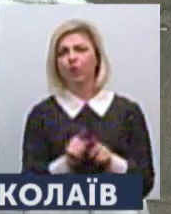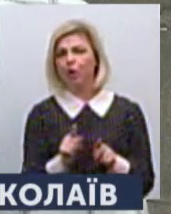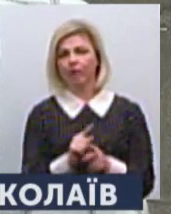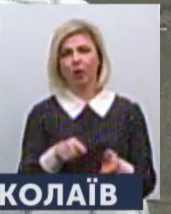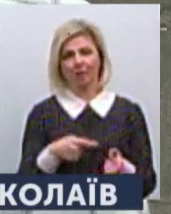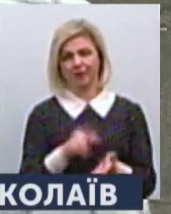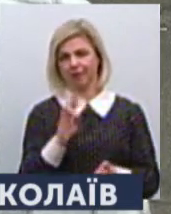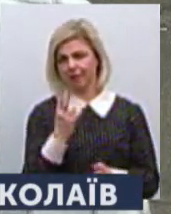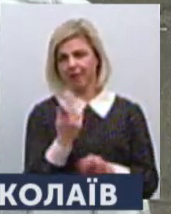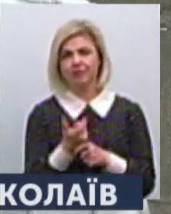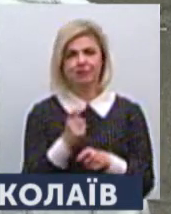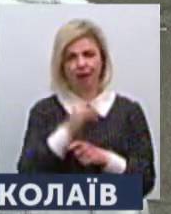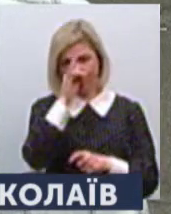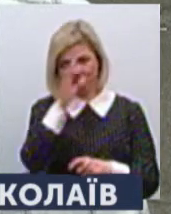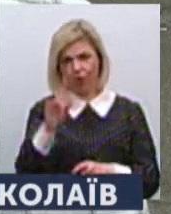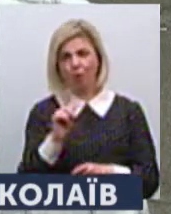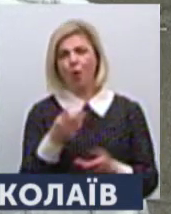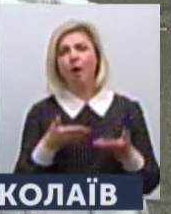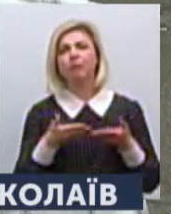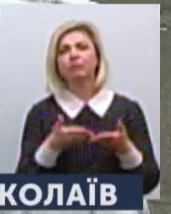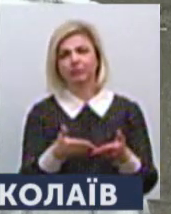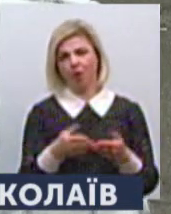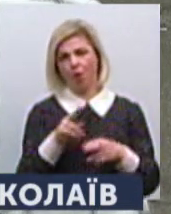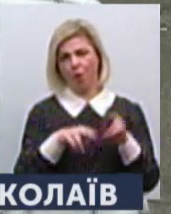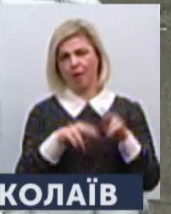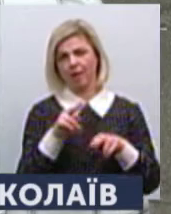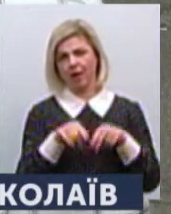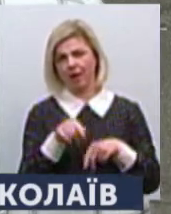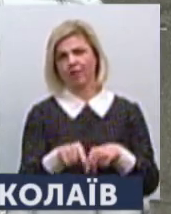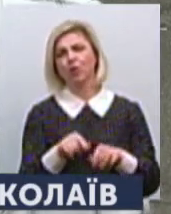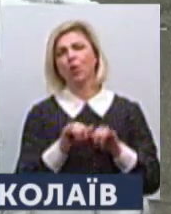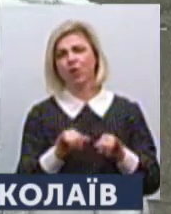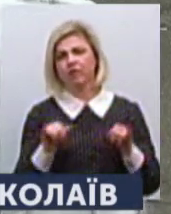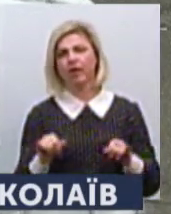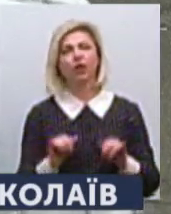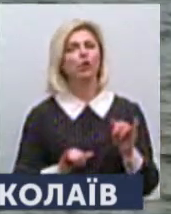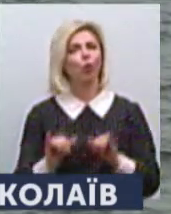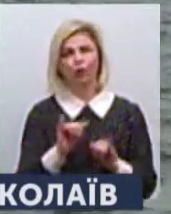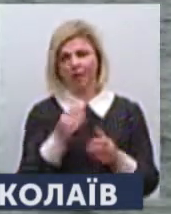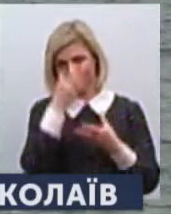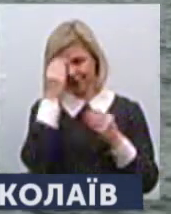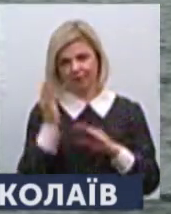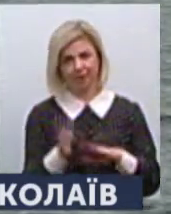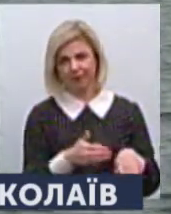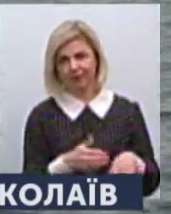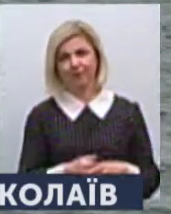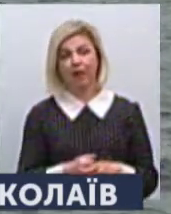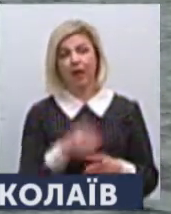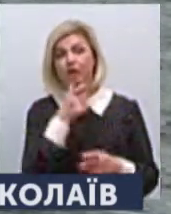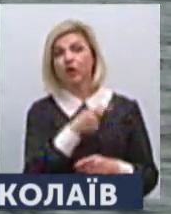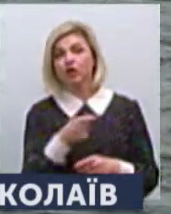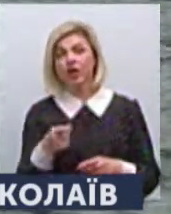одне з популярних, тому що місто корабелів. Яхтинг у нас розвивається, розвивався і нікуди не відійшов. Протягом вітрильного